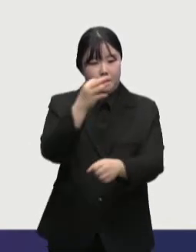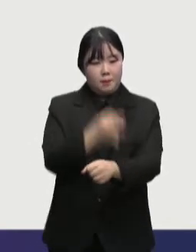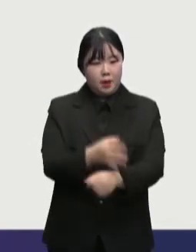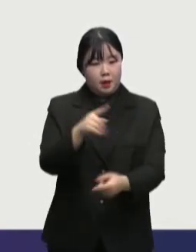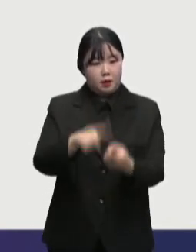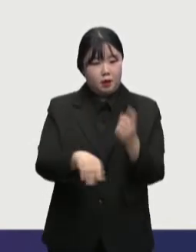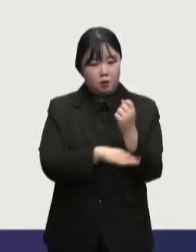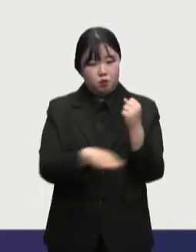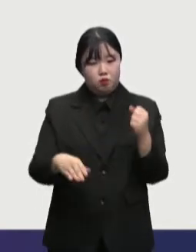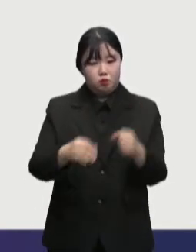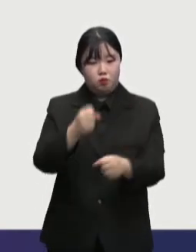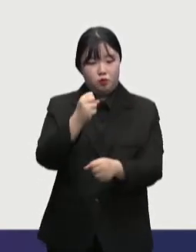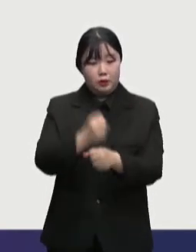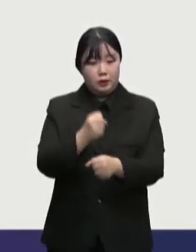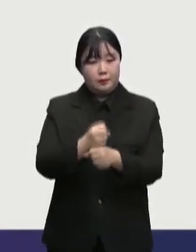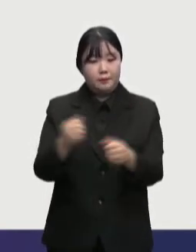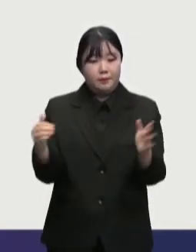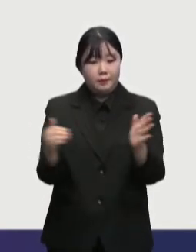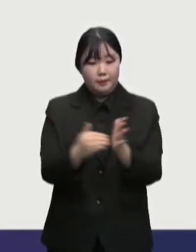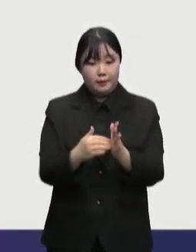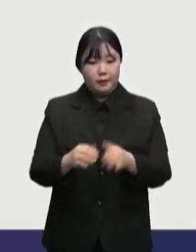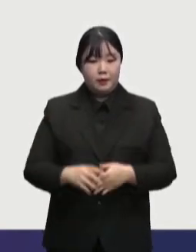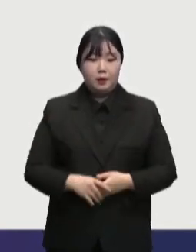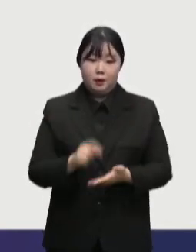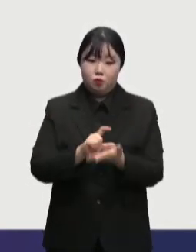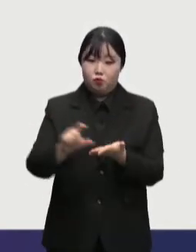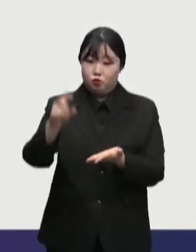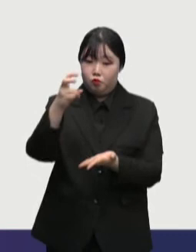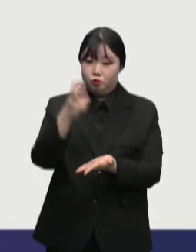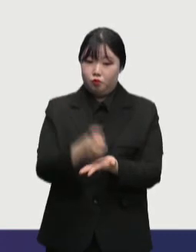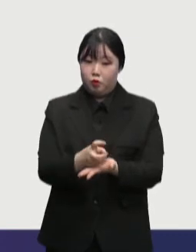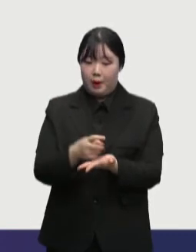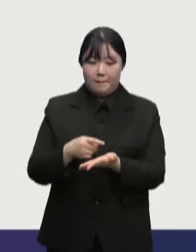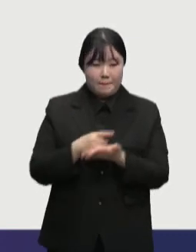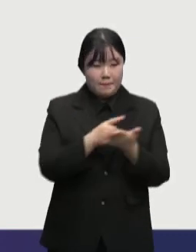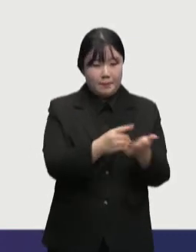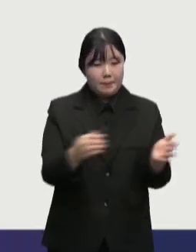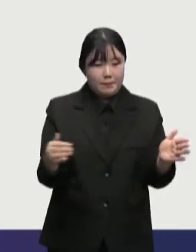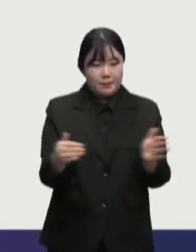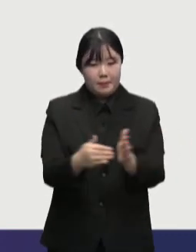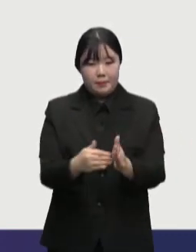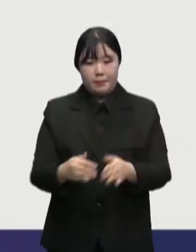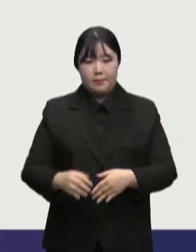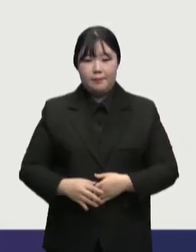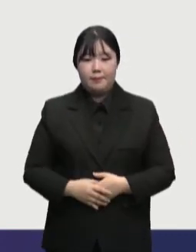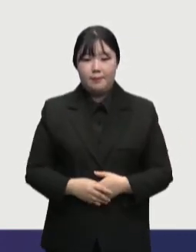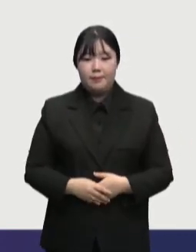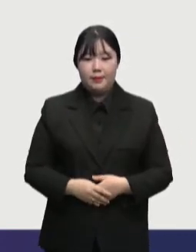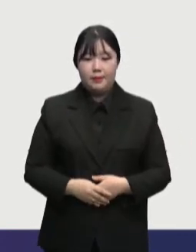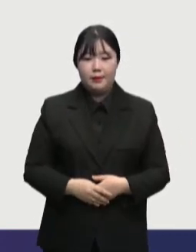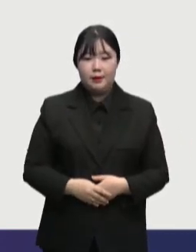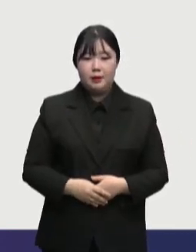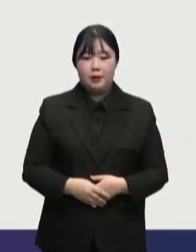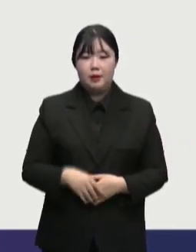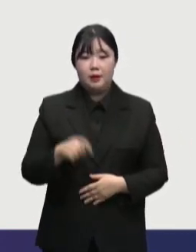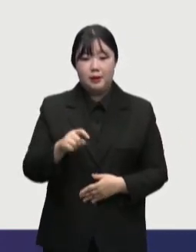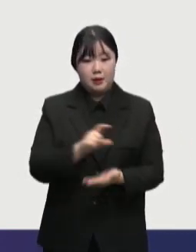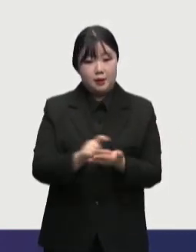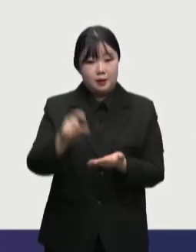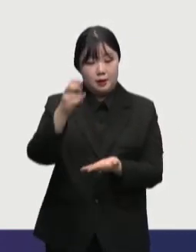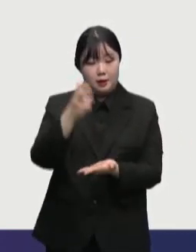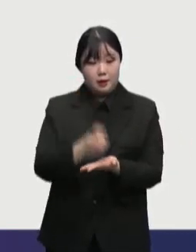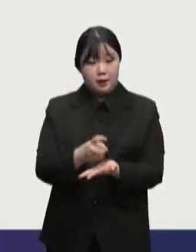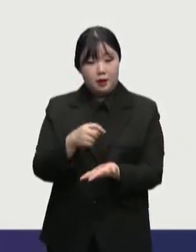시 지역개발기금 설치 및 운용 일부 개정 조례안을 입법 예고했다고 보도했는데요. 해당 개정안은